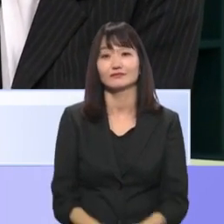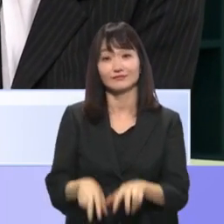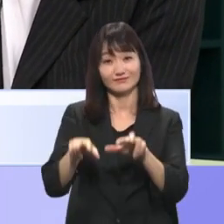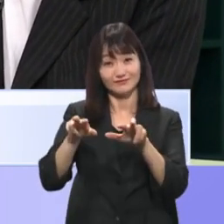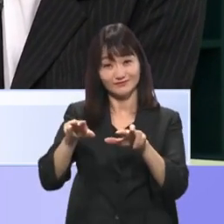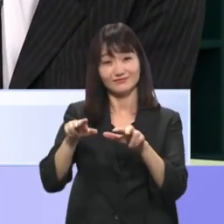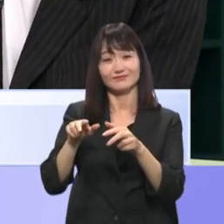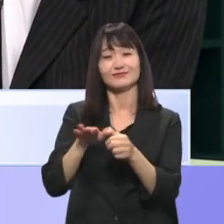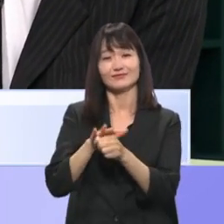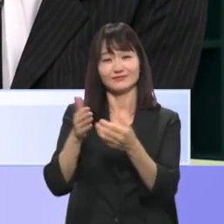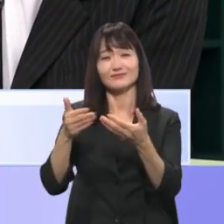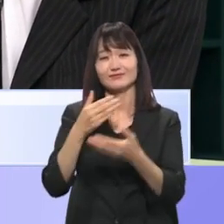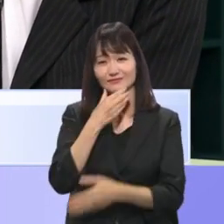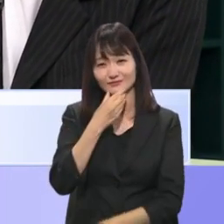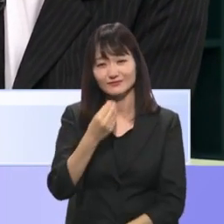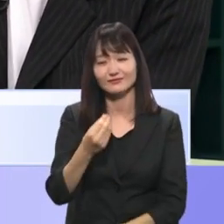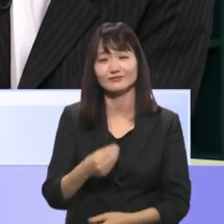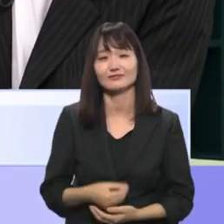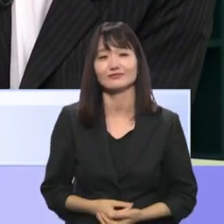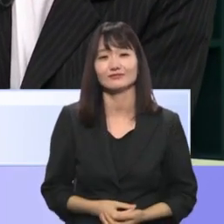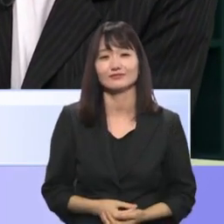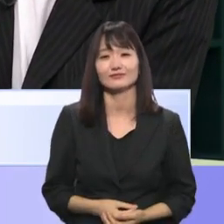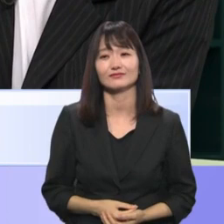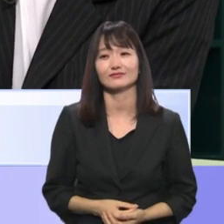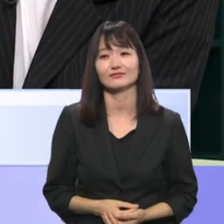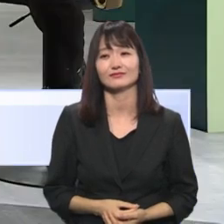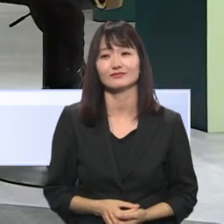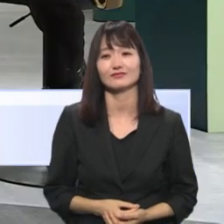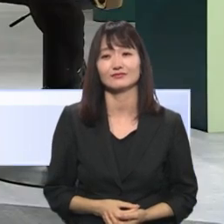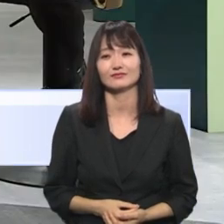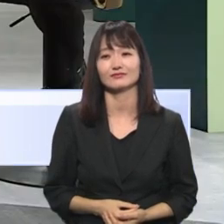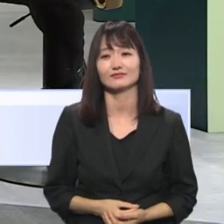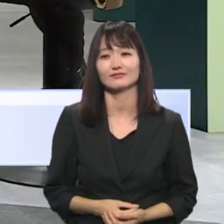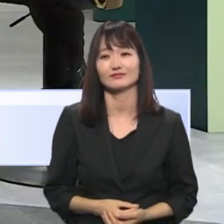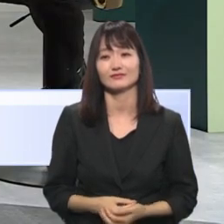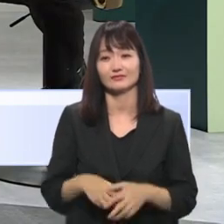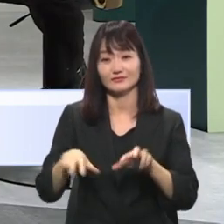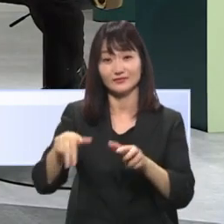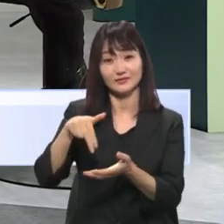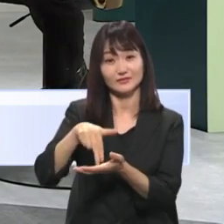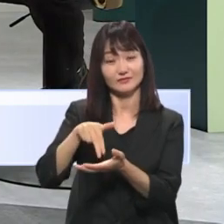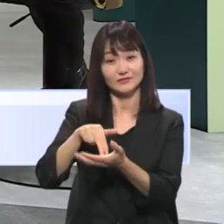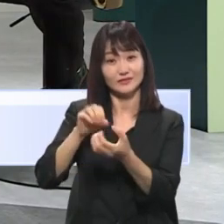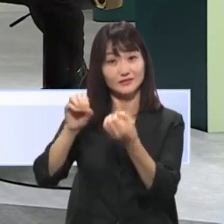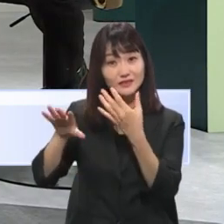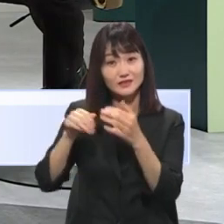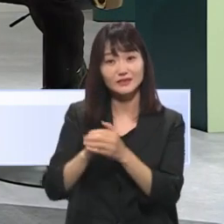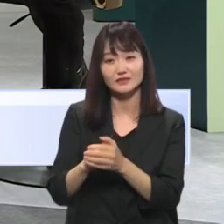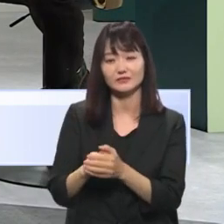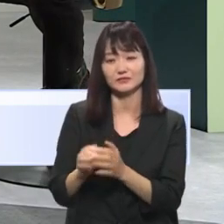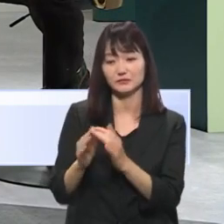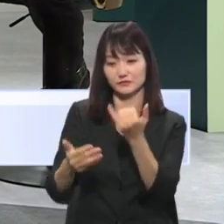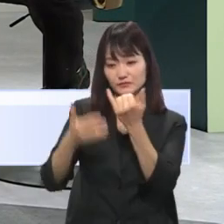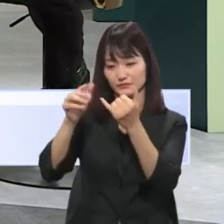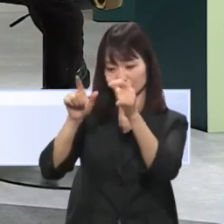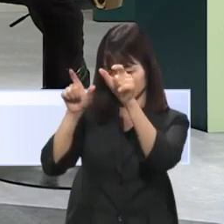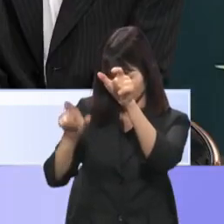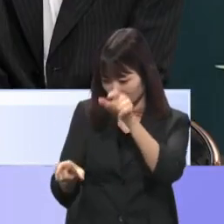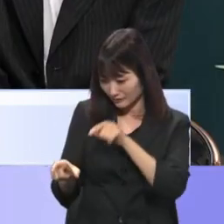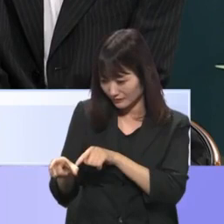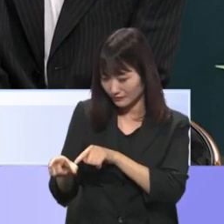행복하기는 한데 지금은 어떻게 보면 반응이 댓글이나 이런 걸로 피드백이 온다면